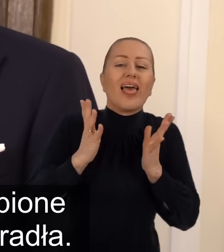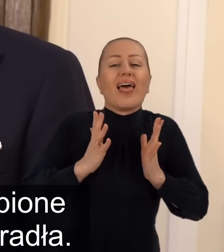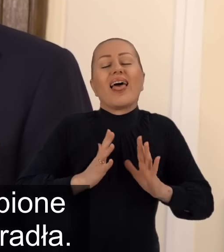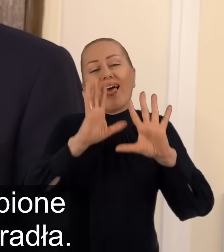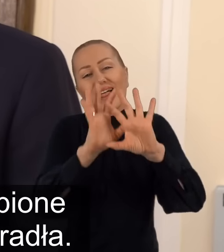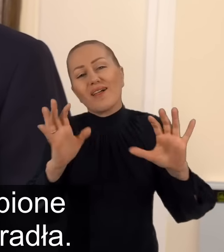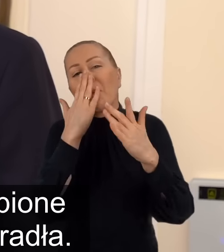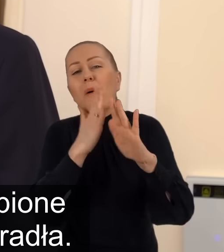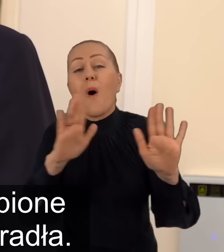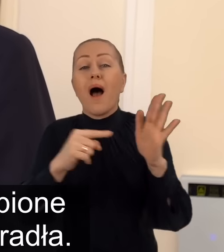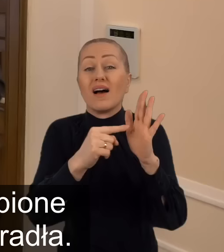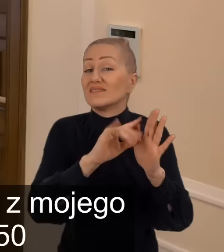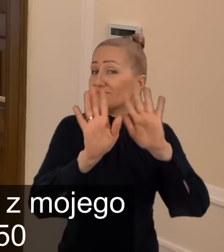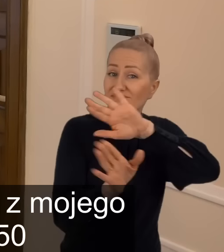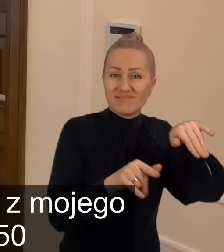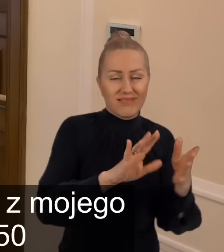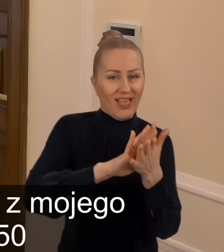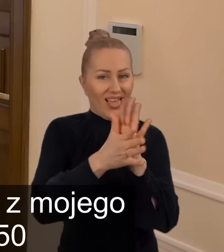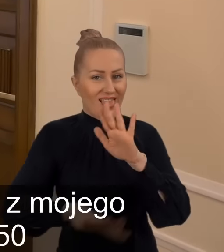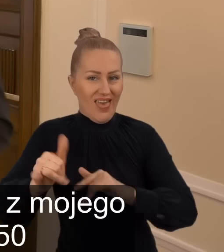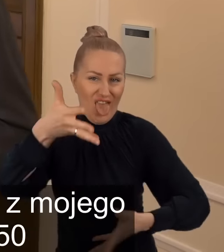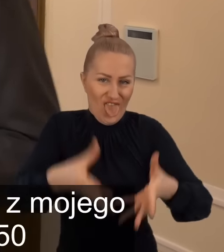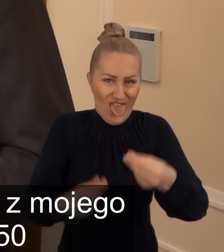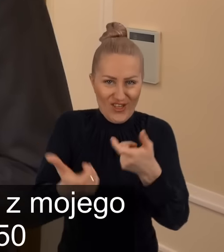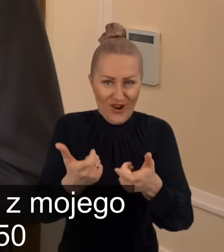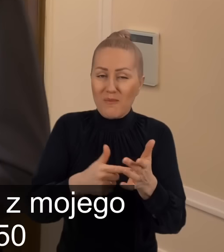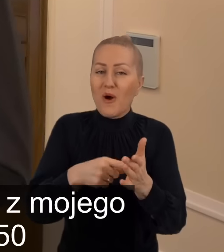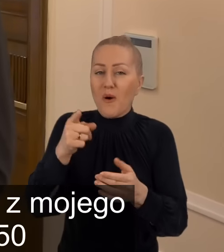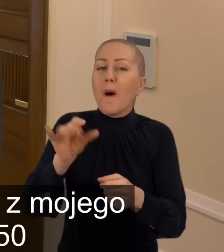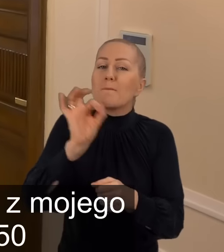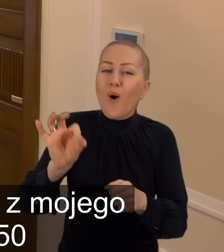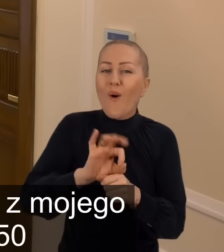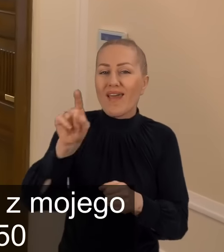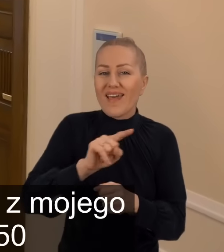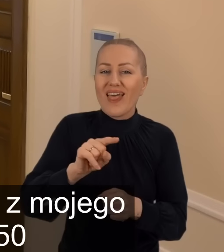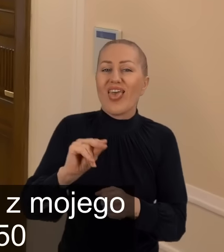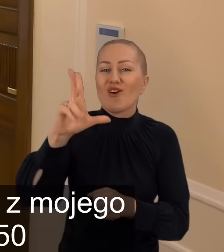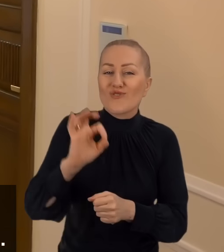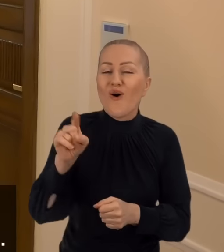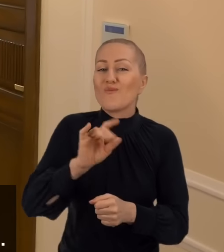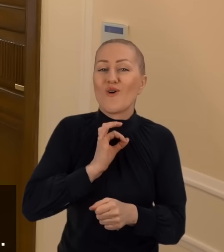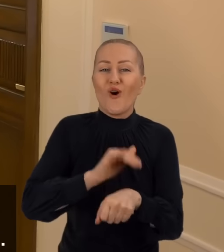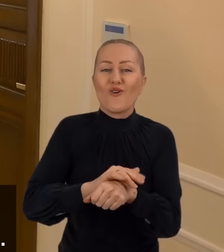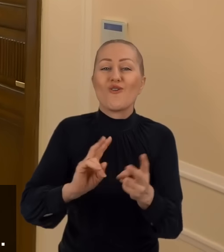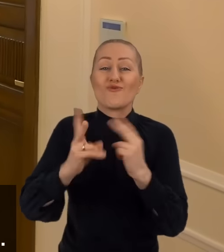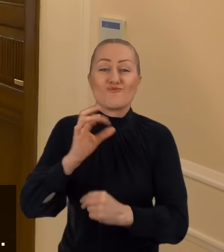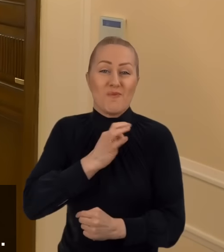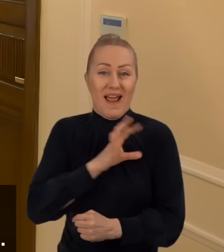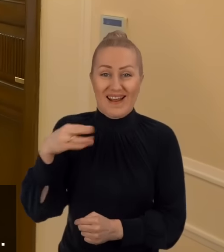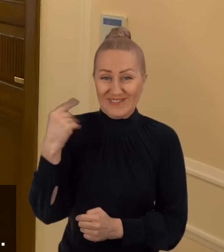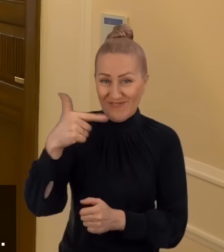przez obrazy przedstawiające mokradła. Proekologicznie nastawione koleżanki z mojego ruchu, z mojej partii Polska 2050 są zachwycone